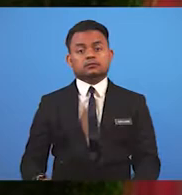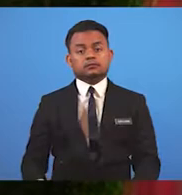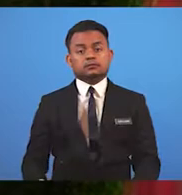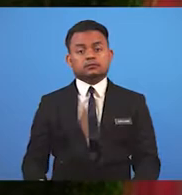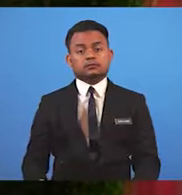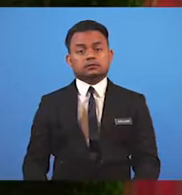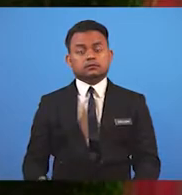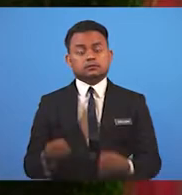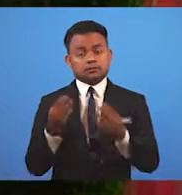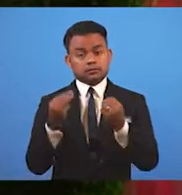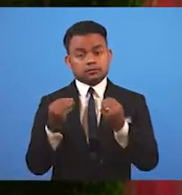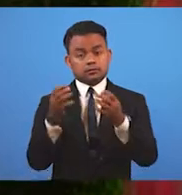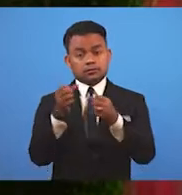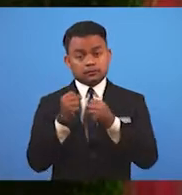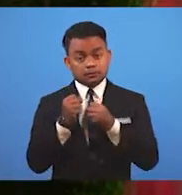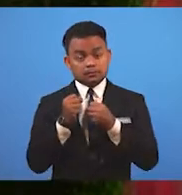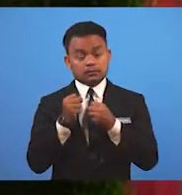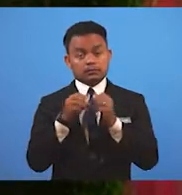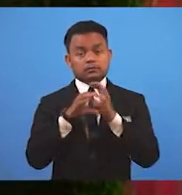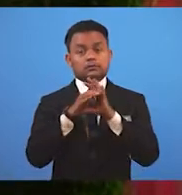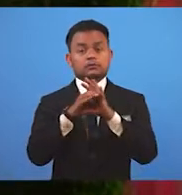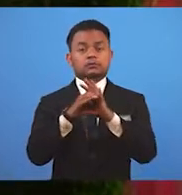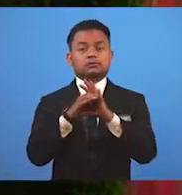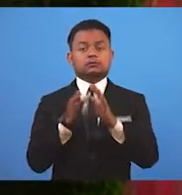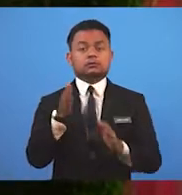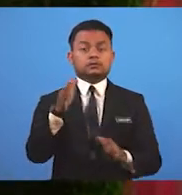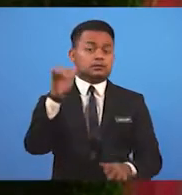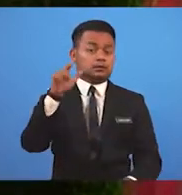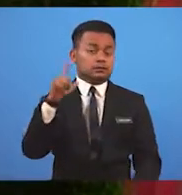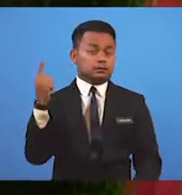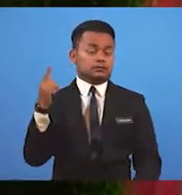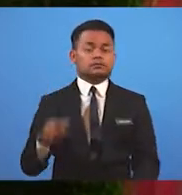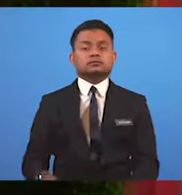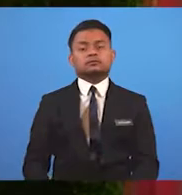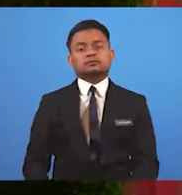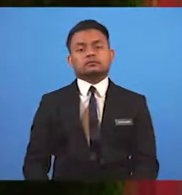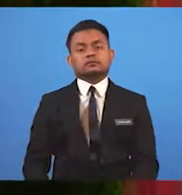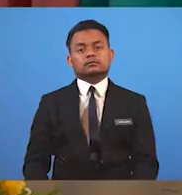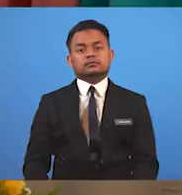lain. Ini bagi mengelakkan jangkitan berlaku kepada kolam-kolam yang lain.